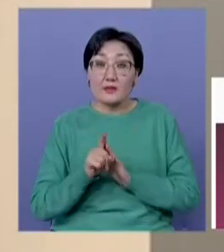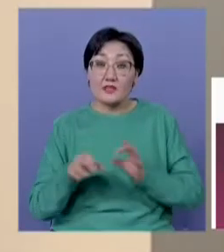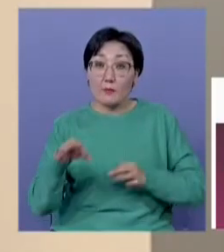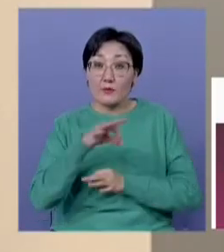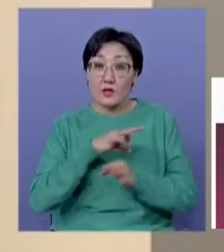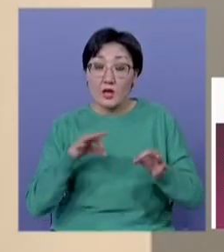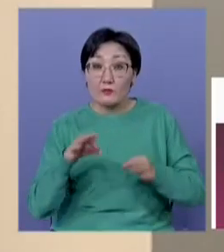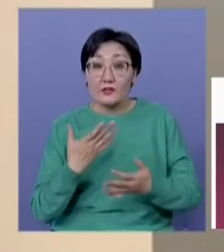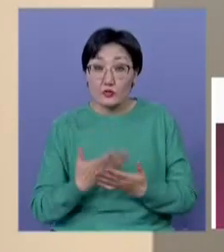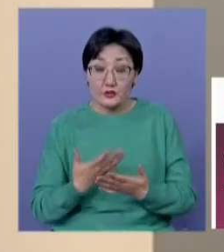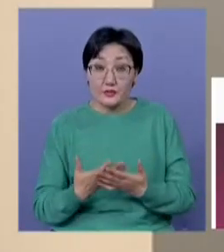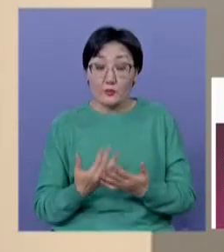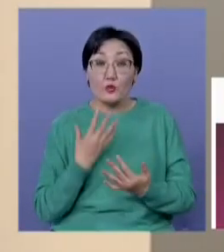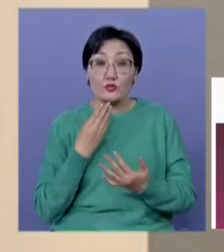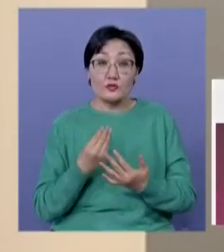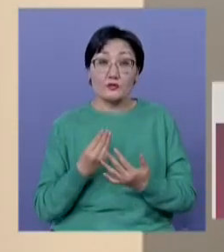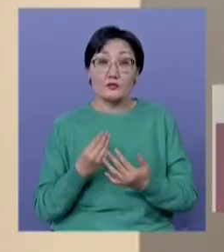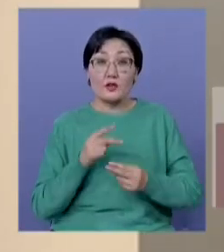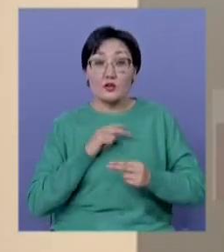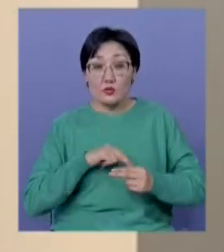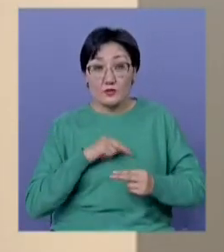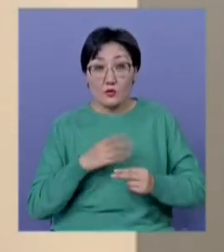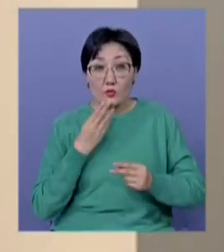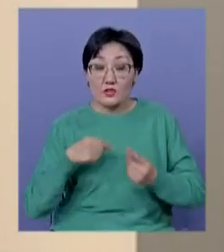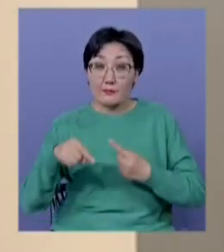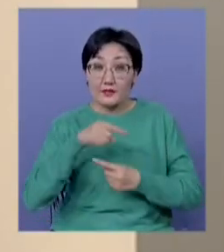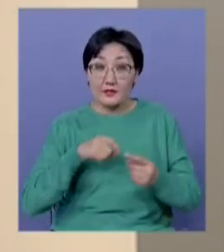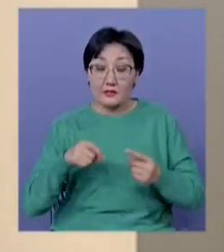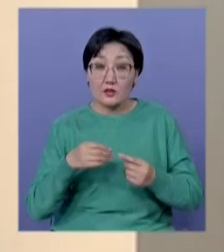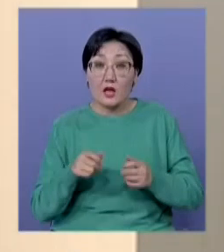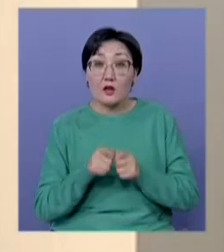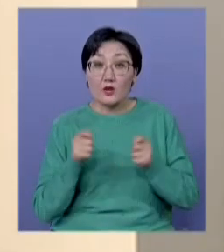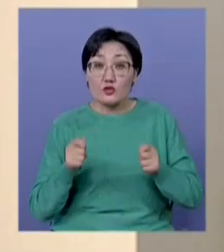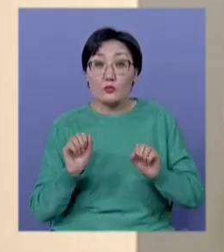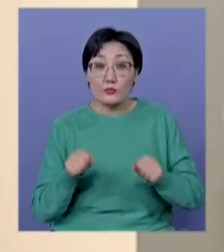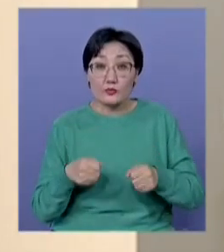жобаларын көрсетіп, өздерінің ісін, өздерінің бизнес проектілерін ашу